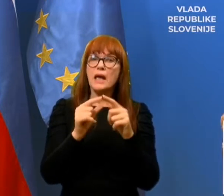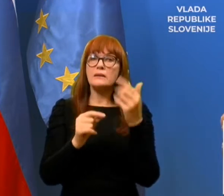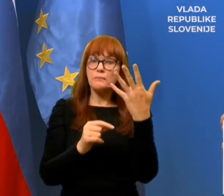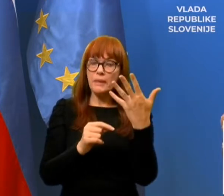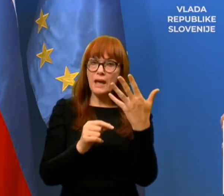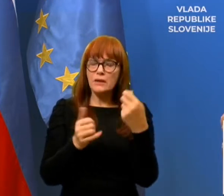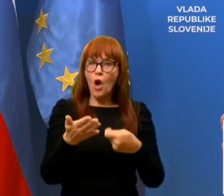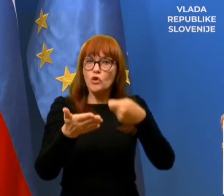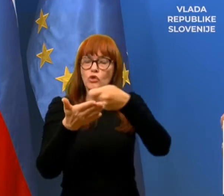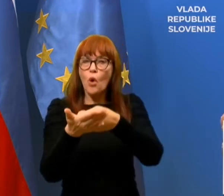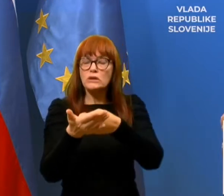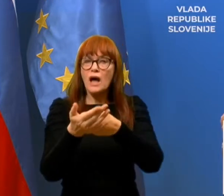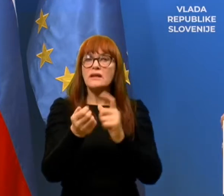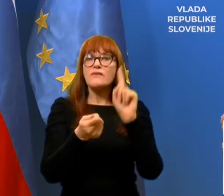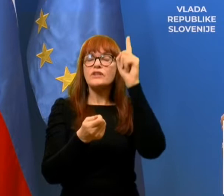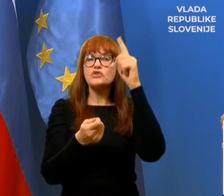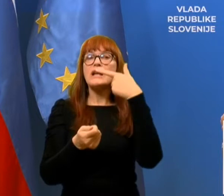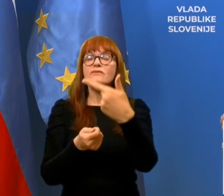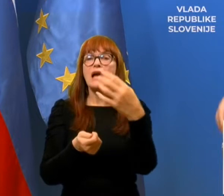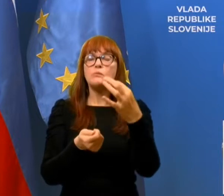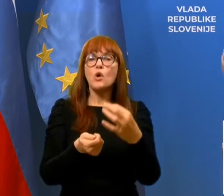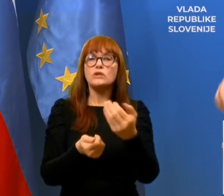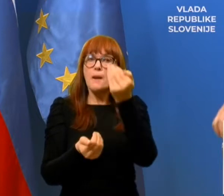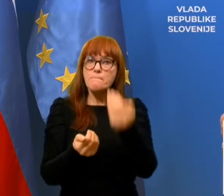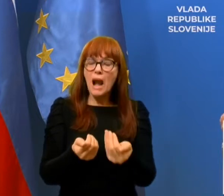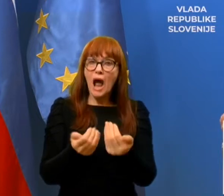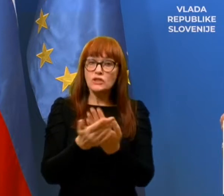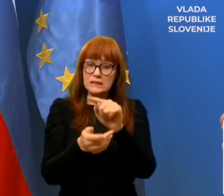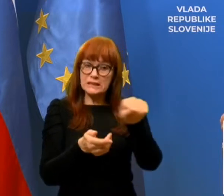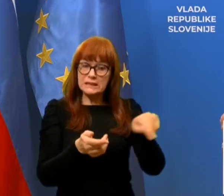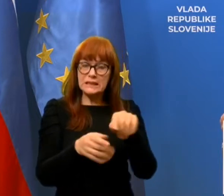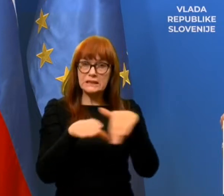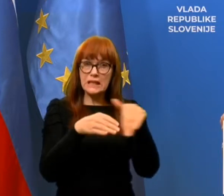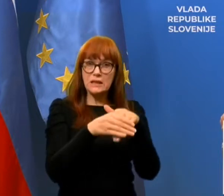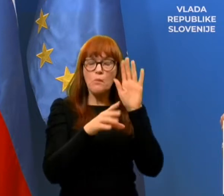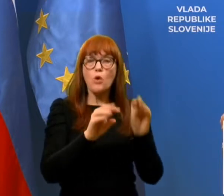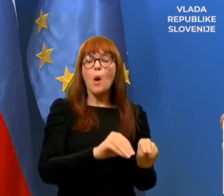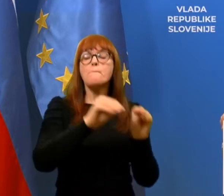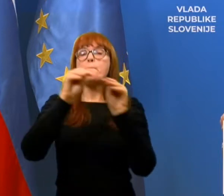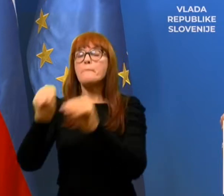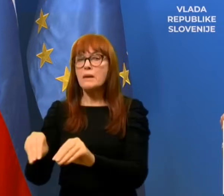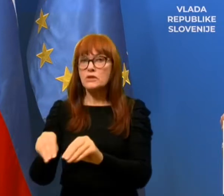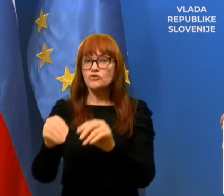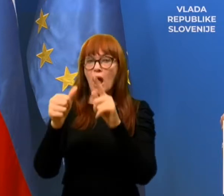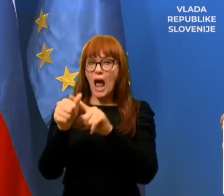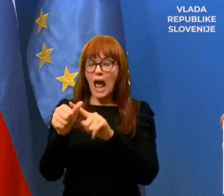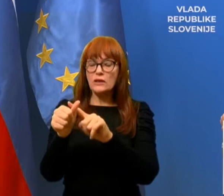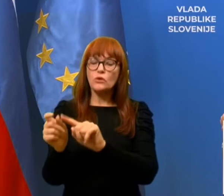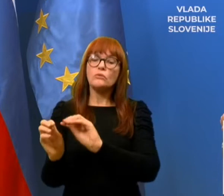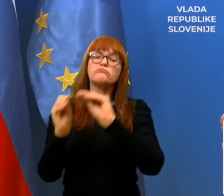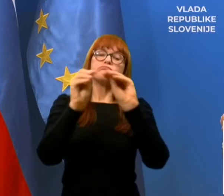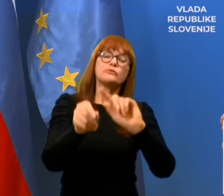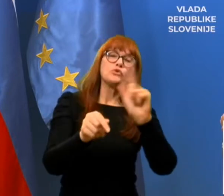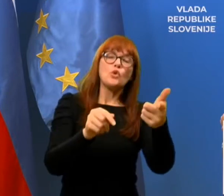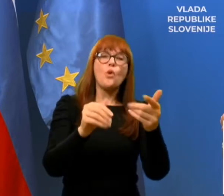v višini 20% plače za tiste zaposlene, ki bodo premeščeni iz enega v drug socialno-varstveni